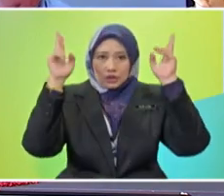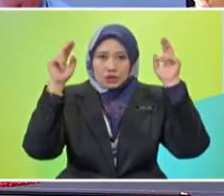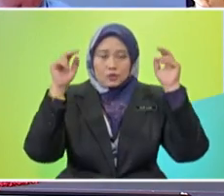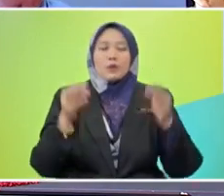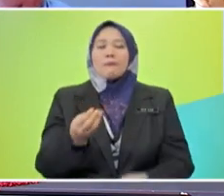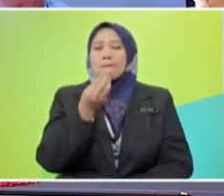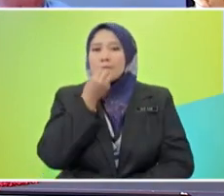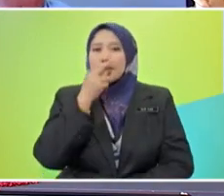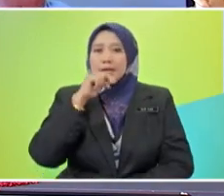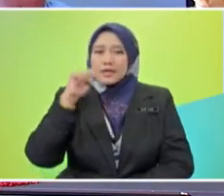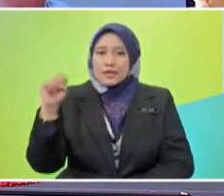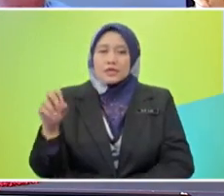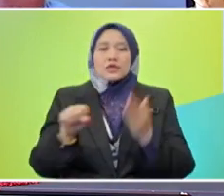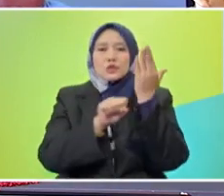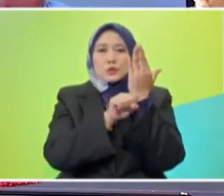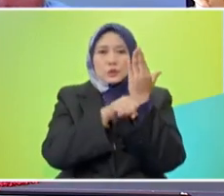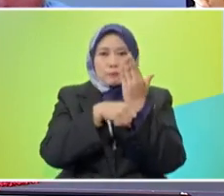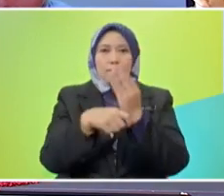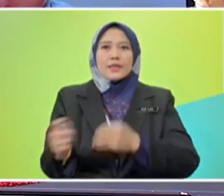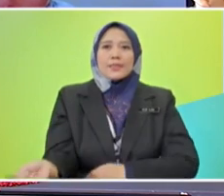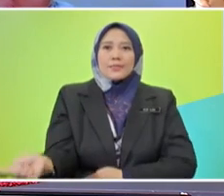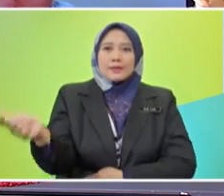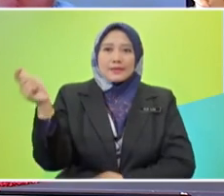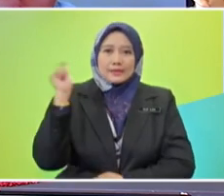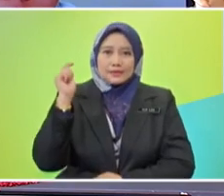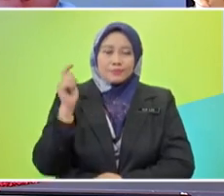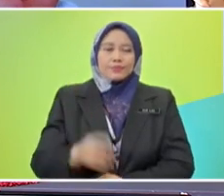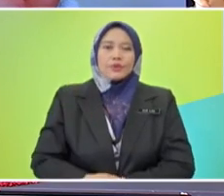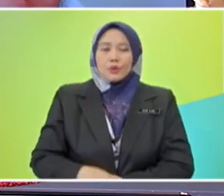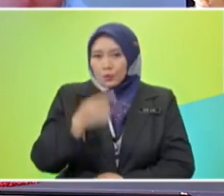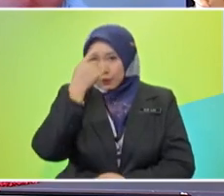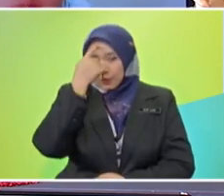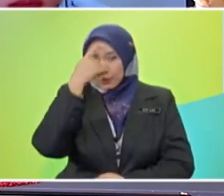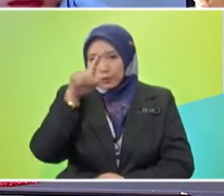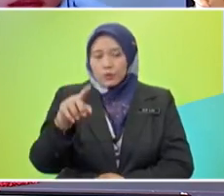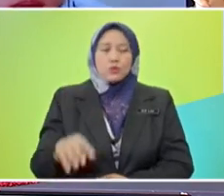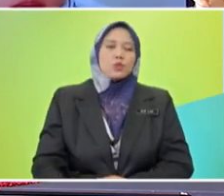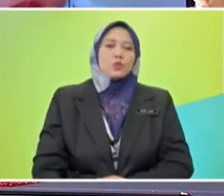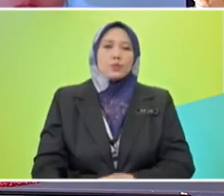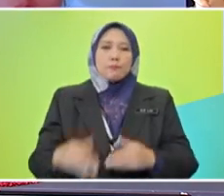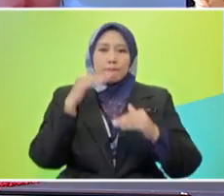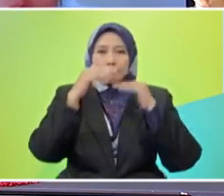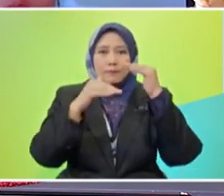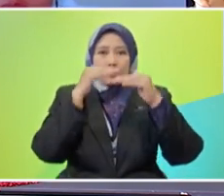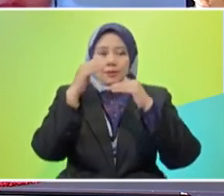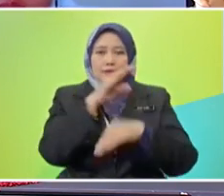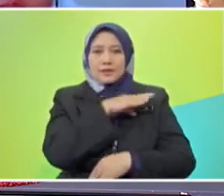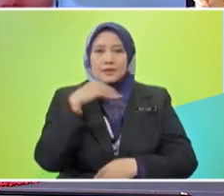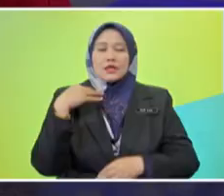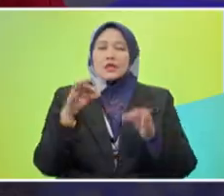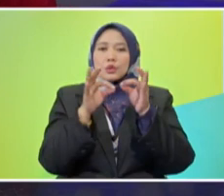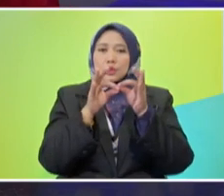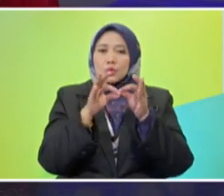sumber tenaga. Dan sekarang ini kita akan sama-sama bina tulis ayat berpandukan gambar dan frasa. Baik